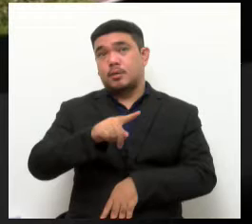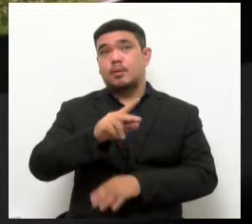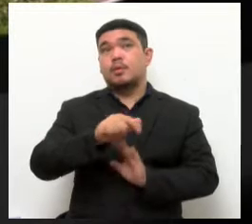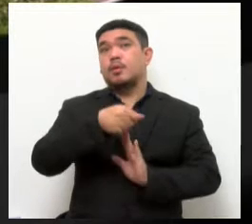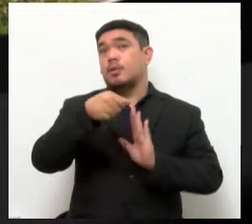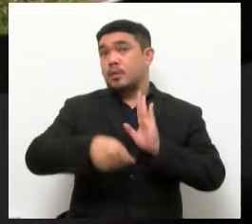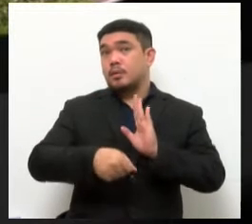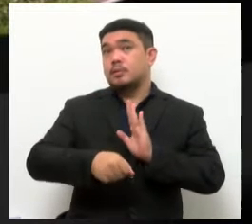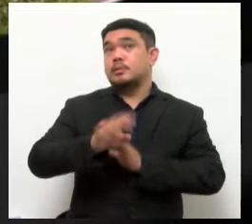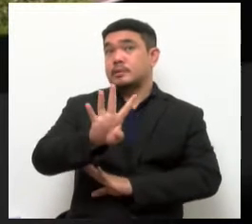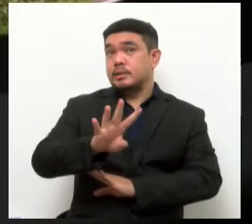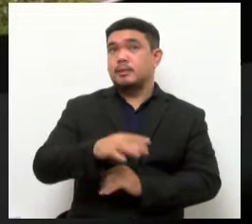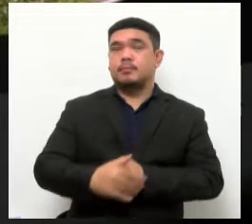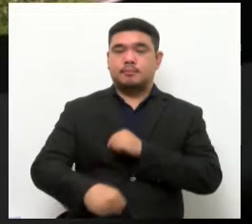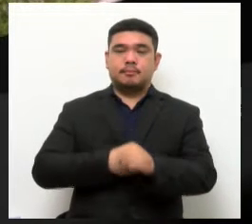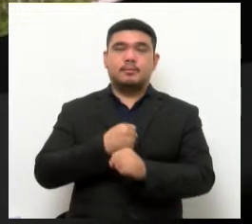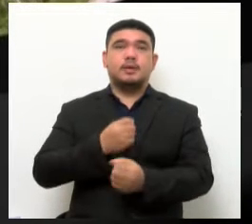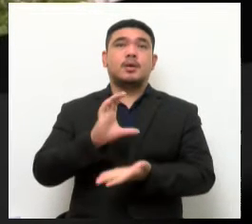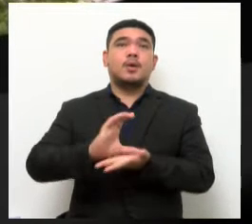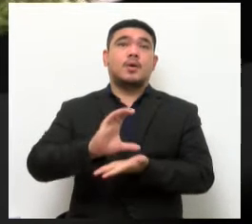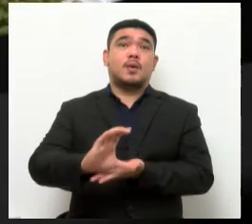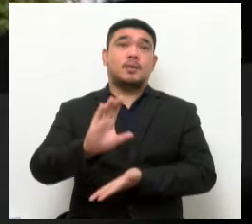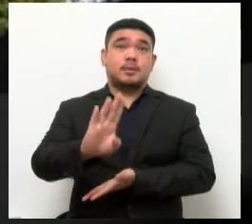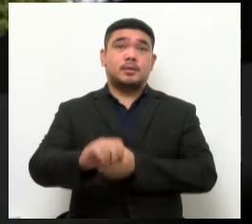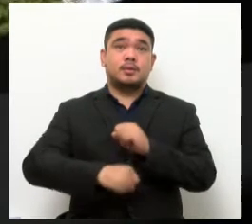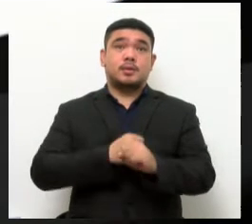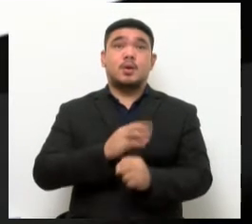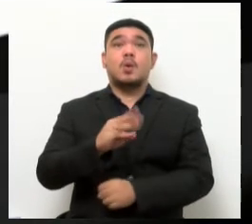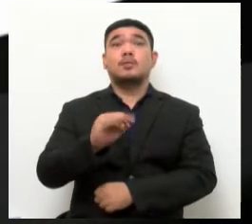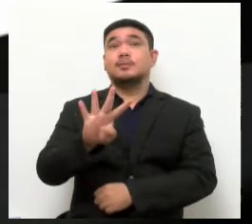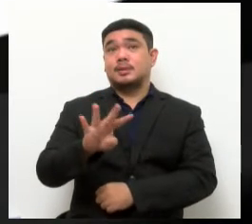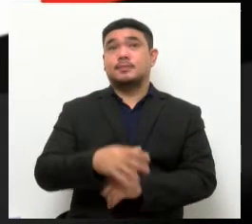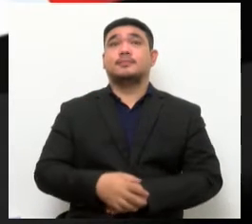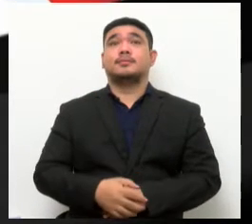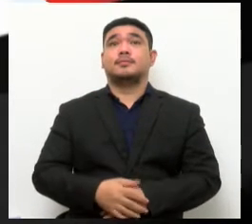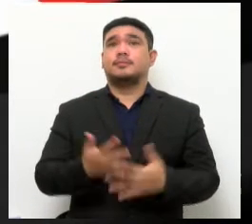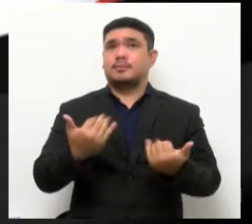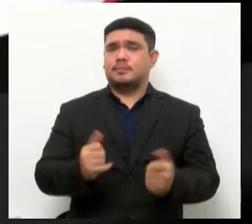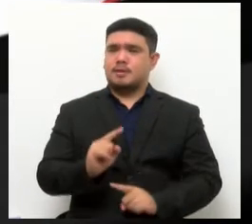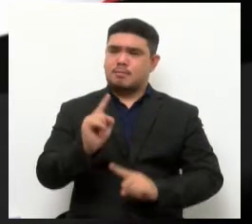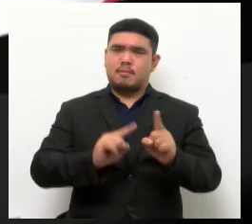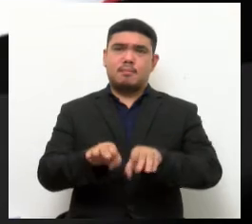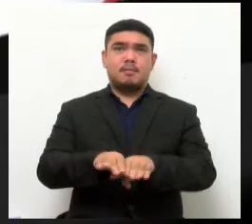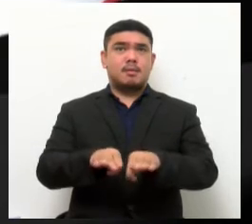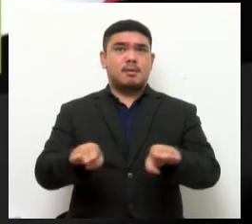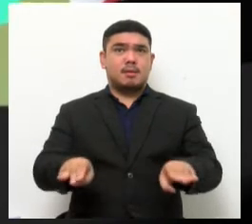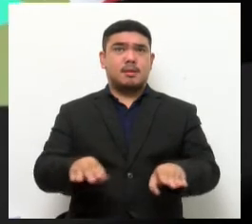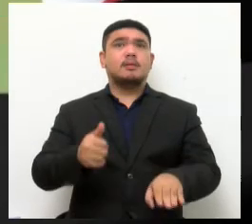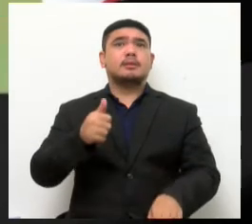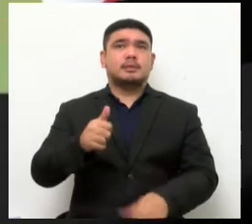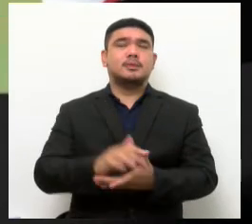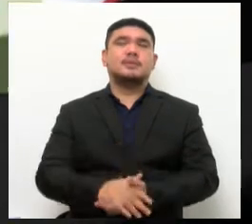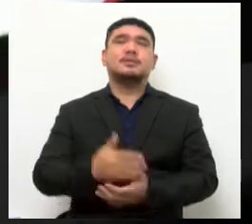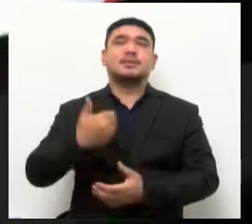ชสีมาเขต4ประจำปีงบประมาณพ.ศ. 2564ผลการประเมินมาตรฐานสำนักงานเขตพื้นที่การ